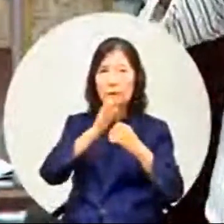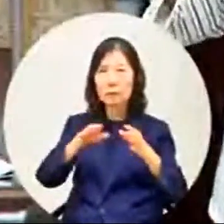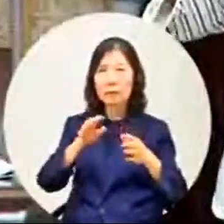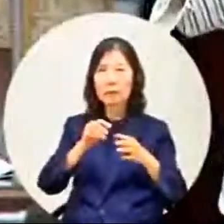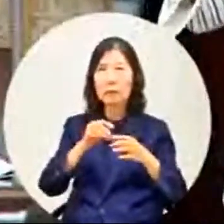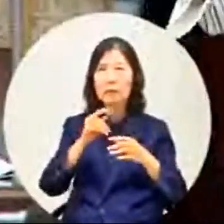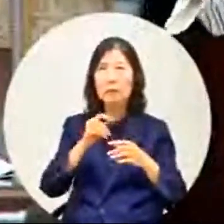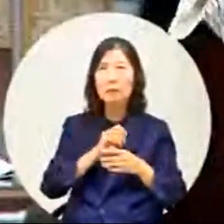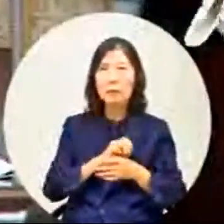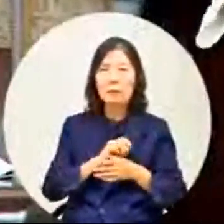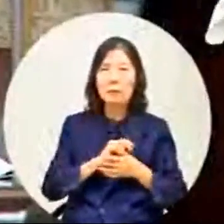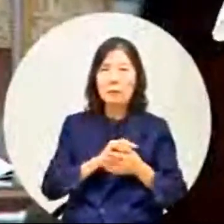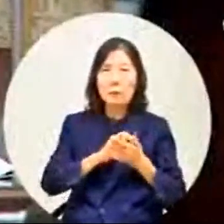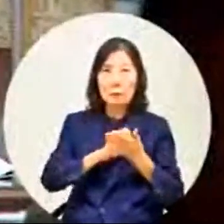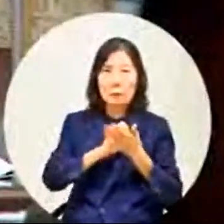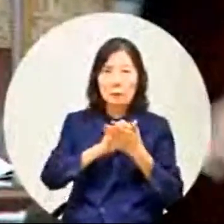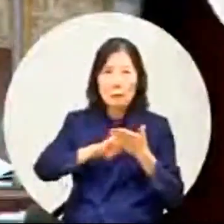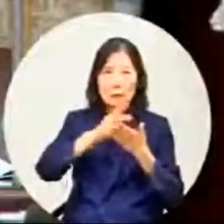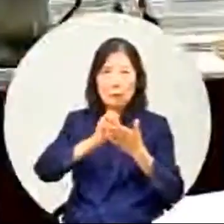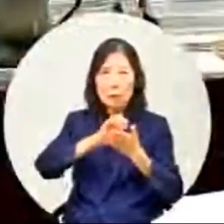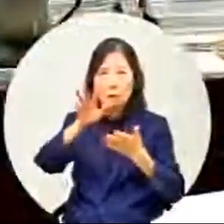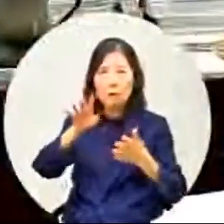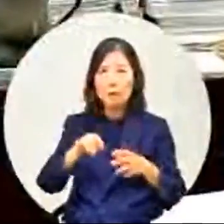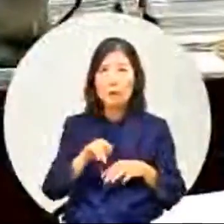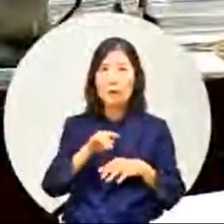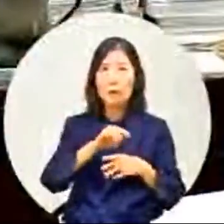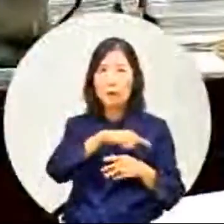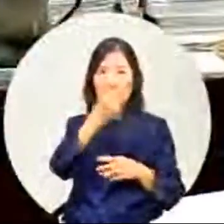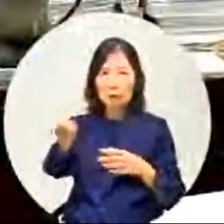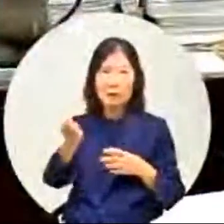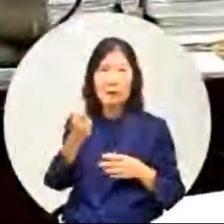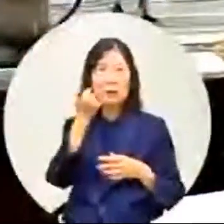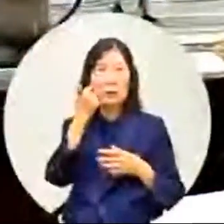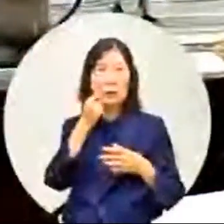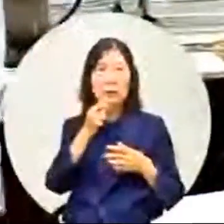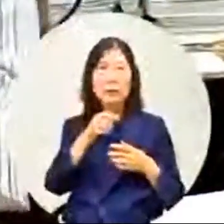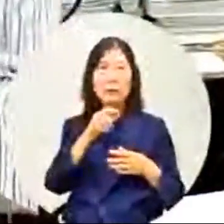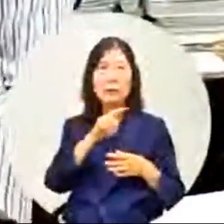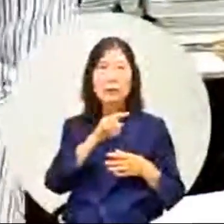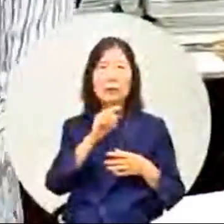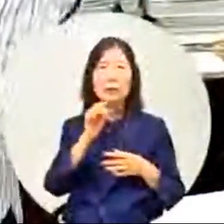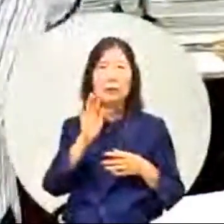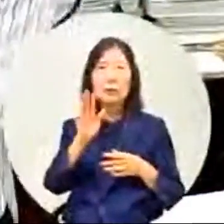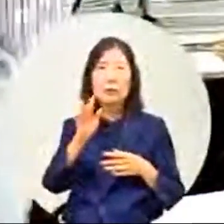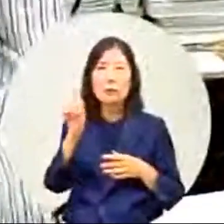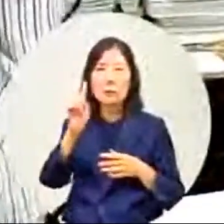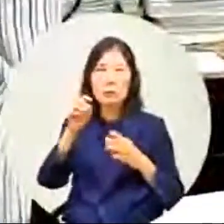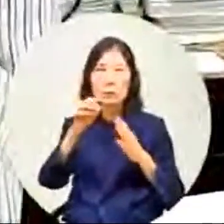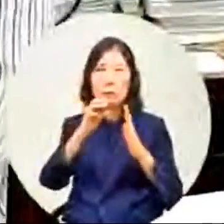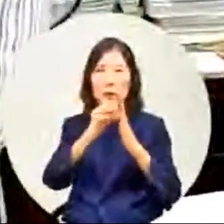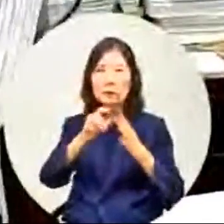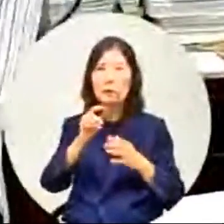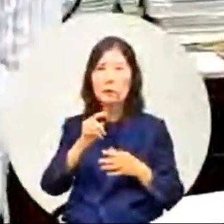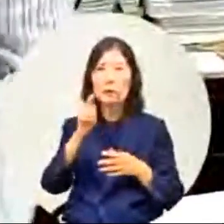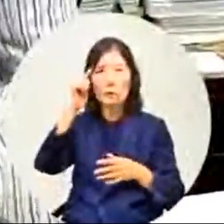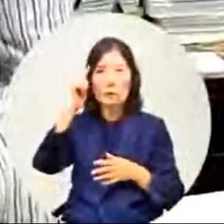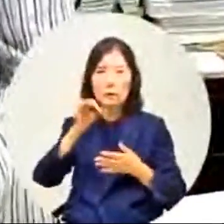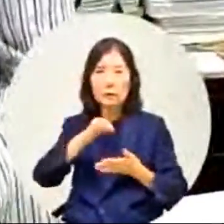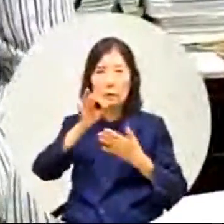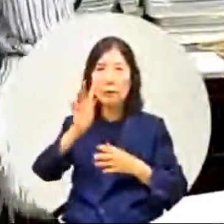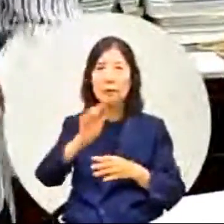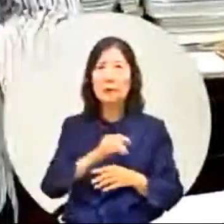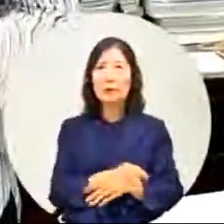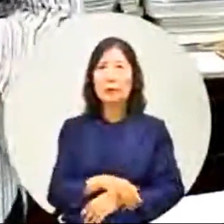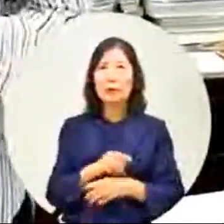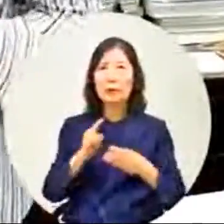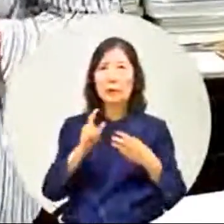关的变更，才不会像现在变成一团谜语。来，下一位请报您的局处给你的意见。 谢谢主席，谢